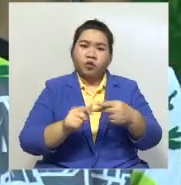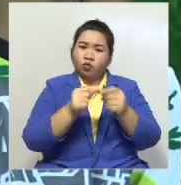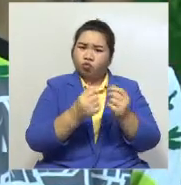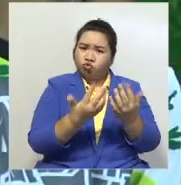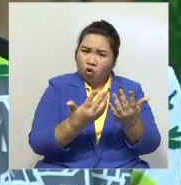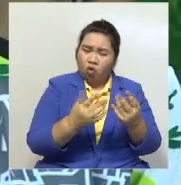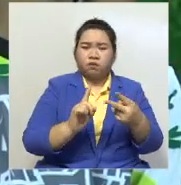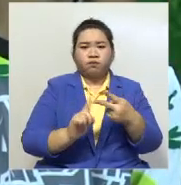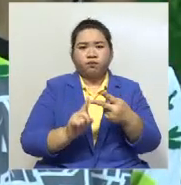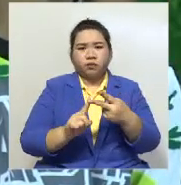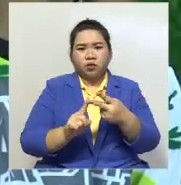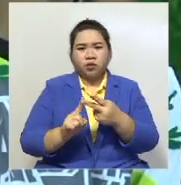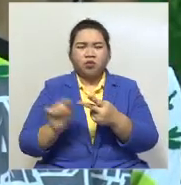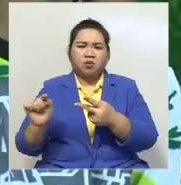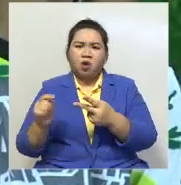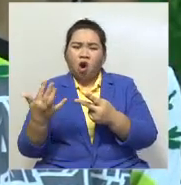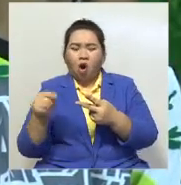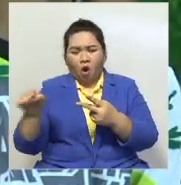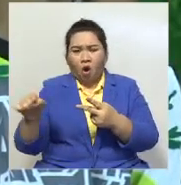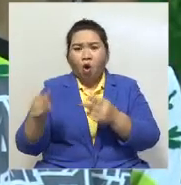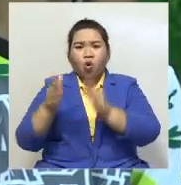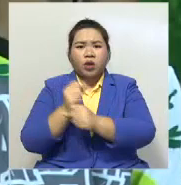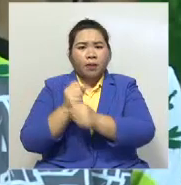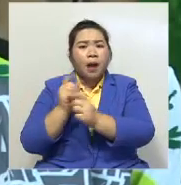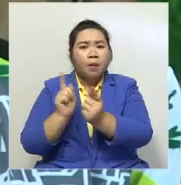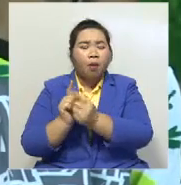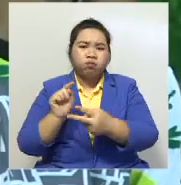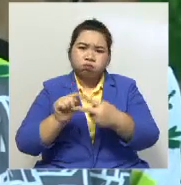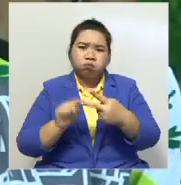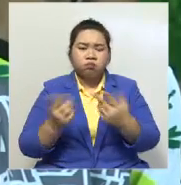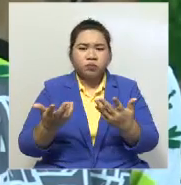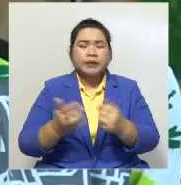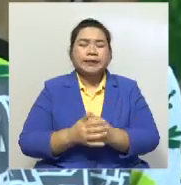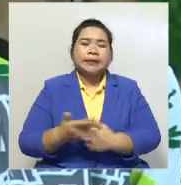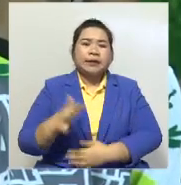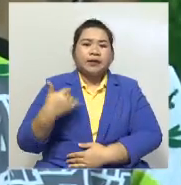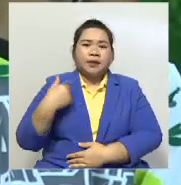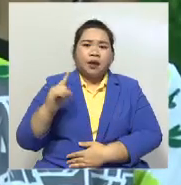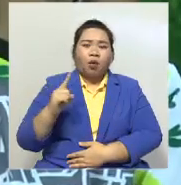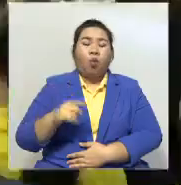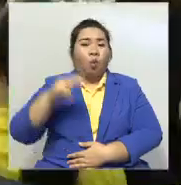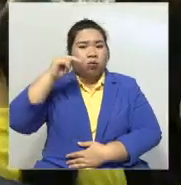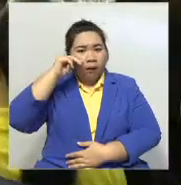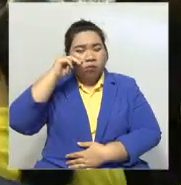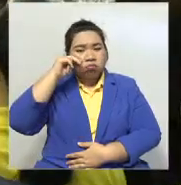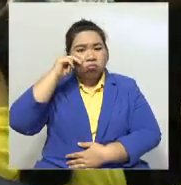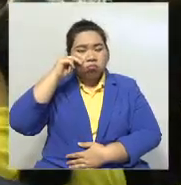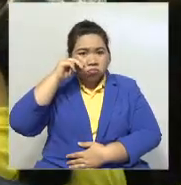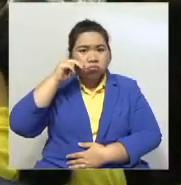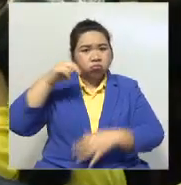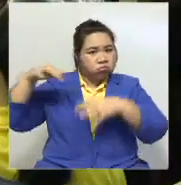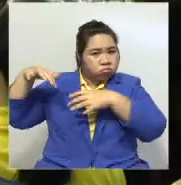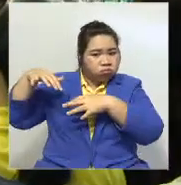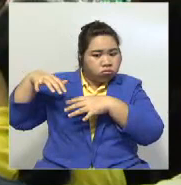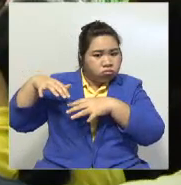้ครับ 2รอเจ้าหน้าที่มาเจอ ครับ แล้วตอนนั้นจังหวะนั้นเองก็คือมีน้ำ ครับ น้ำไหล